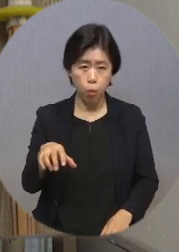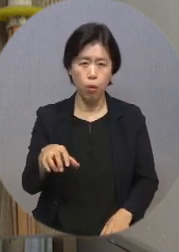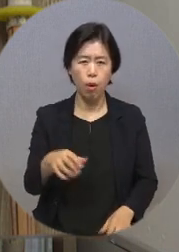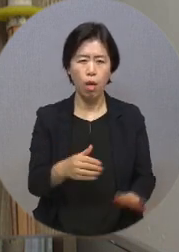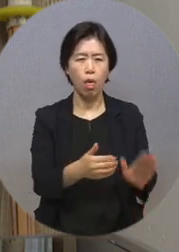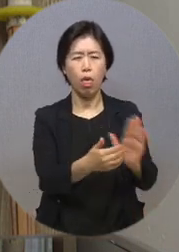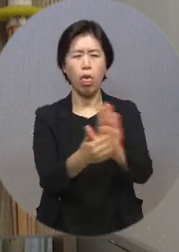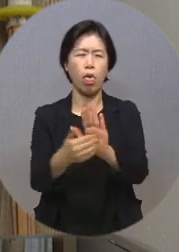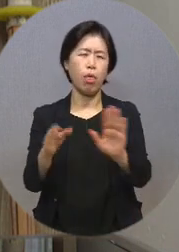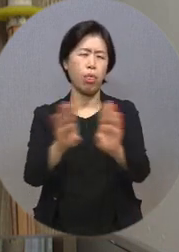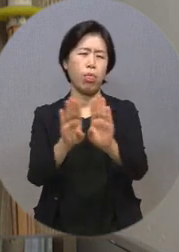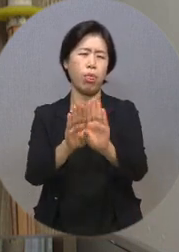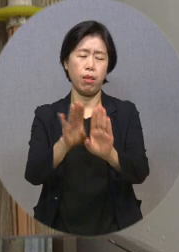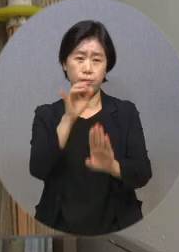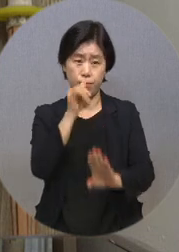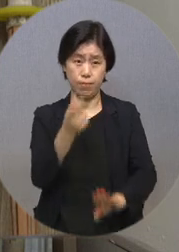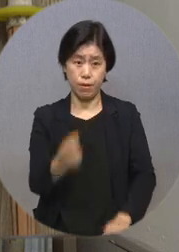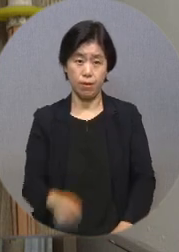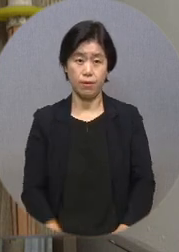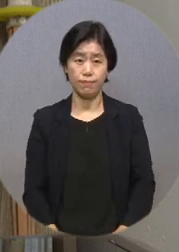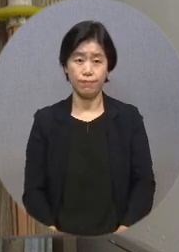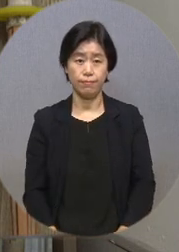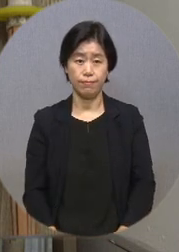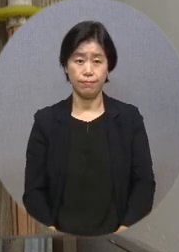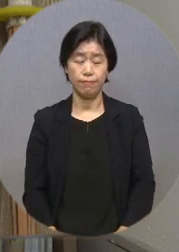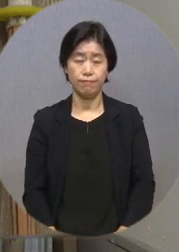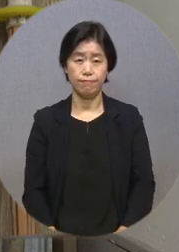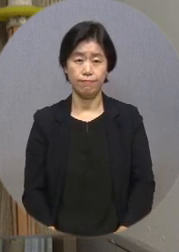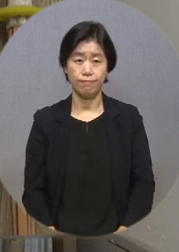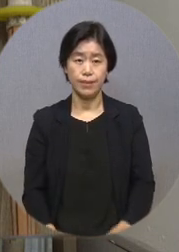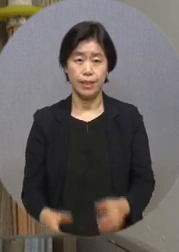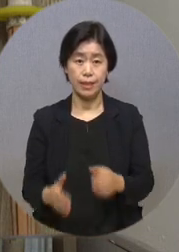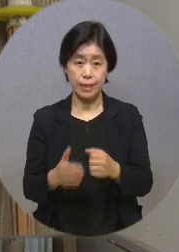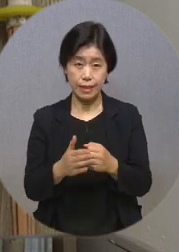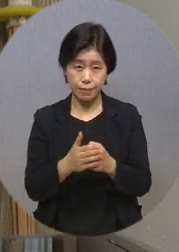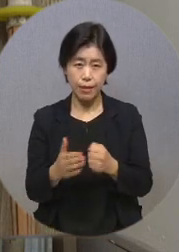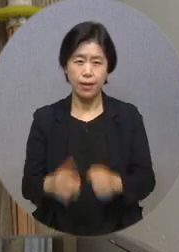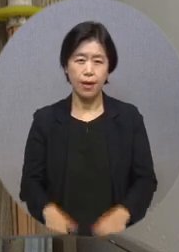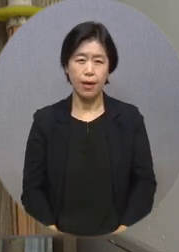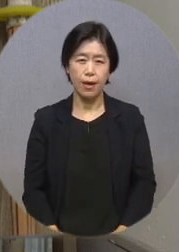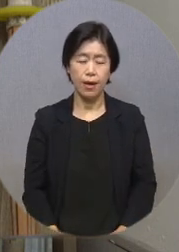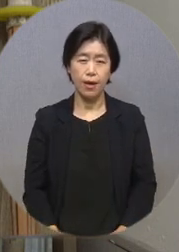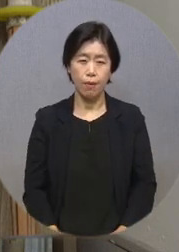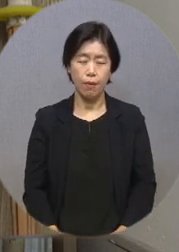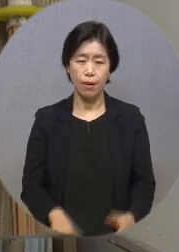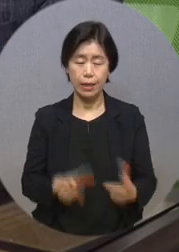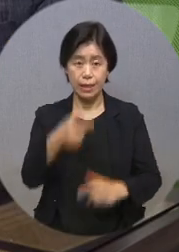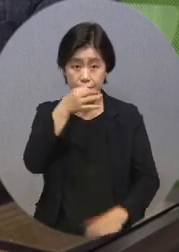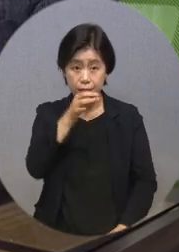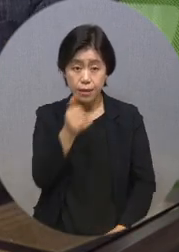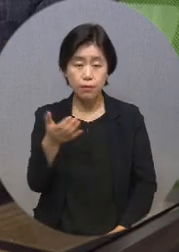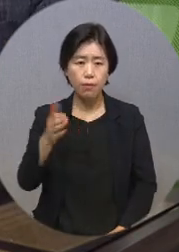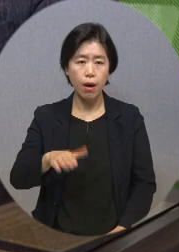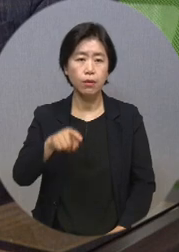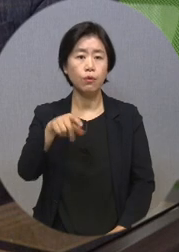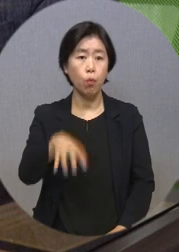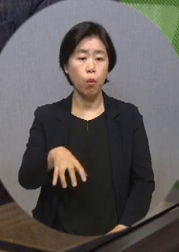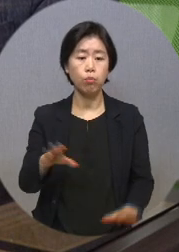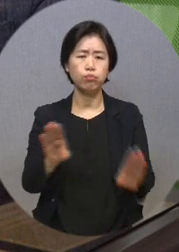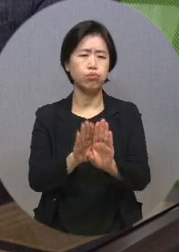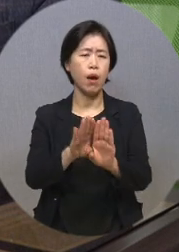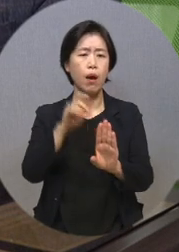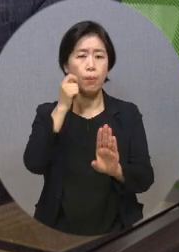지경에 이르고 있는 것은 다 알고 계실 겁니다. 그럼에도 불구하고 우리 세종시 사회복지협회는 문을 닫을 수가 없었습니다. 저희가 문을 닫게